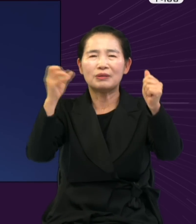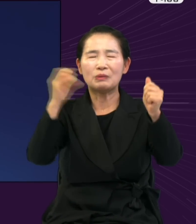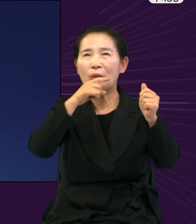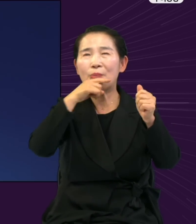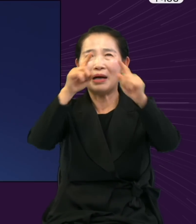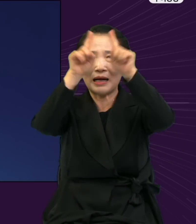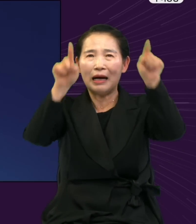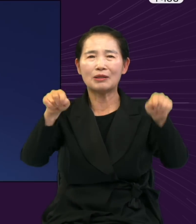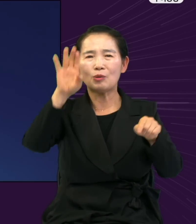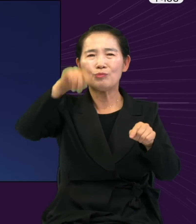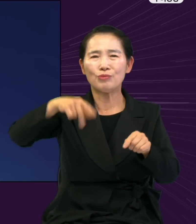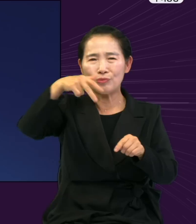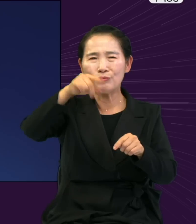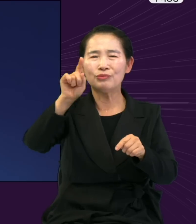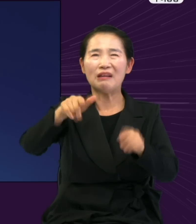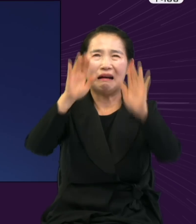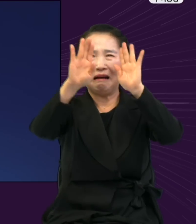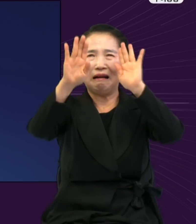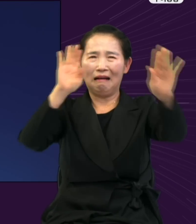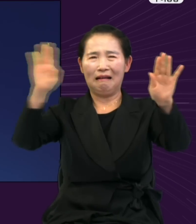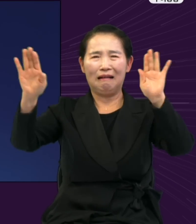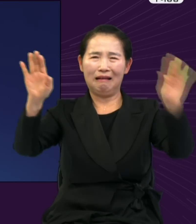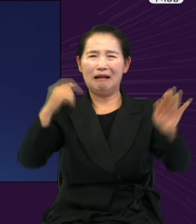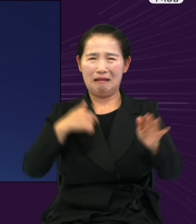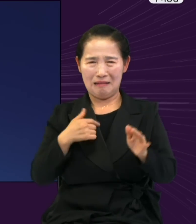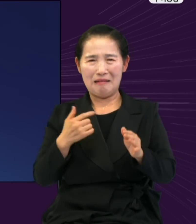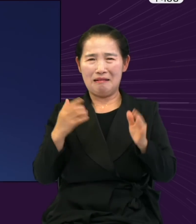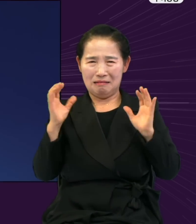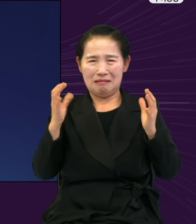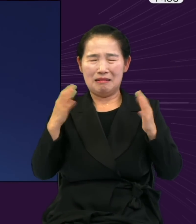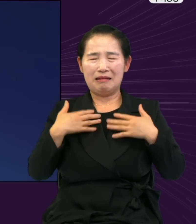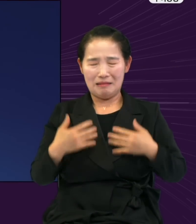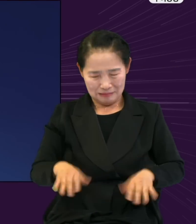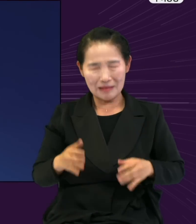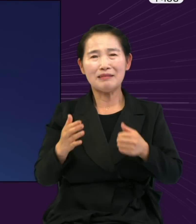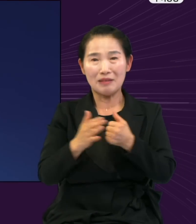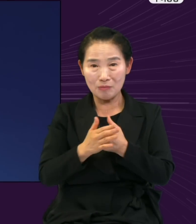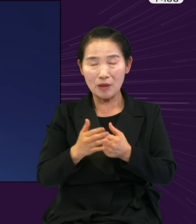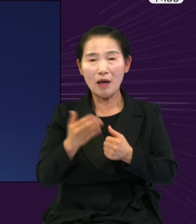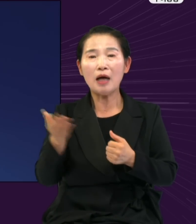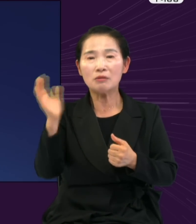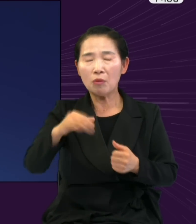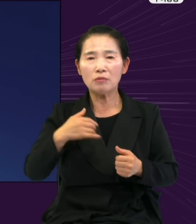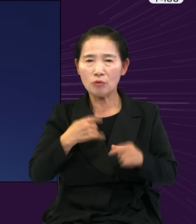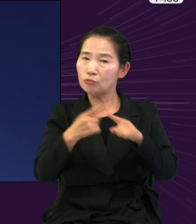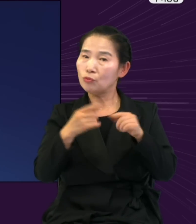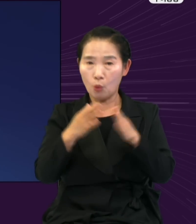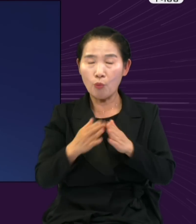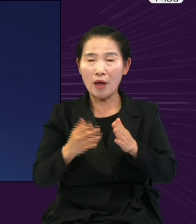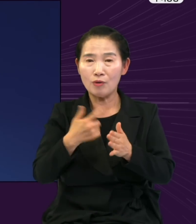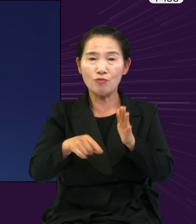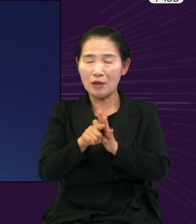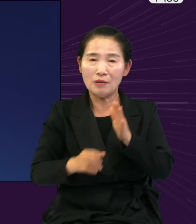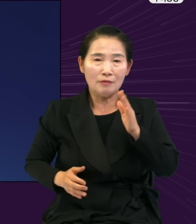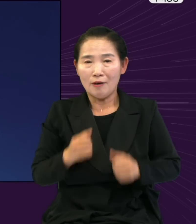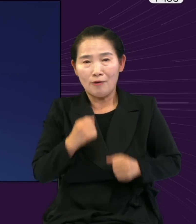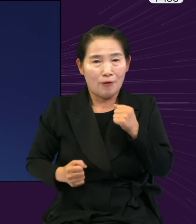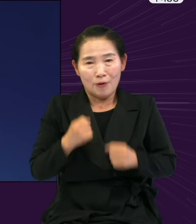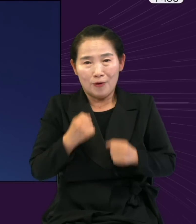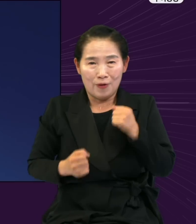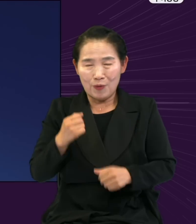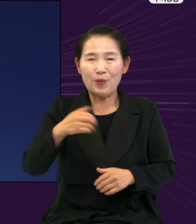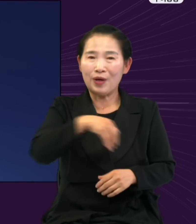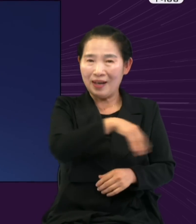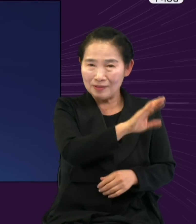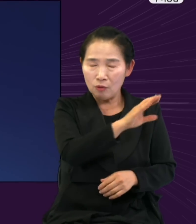저 때문에. 그런데 저는 늘 교회를 향해 달려가고 있었어요. 왜 그랬는지, 누가 나에게